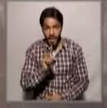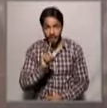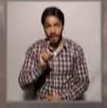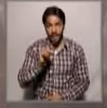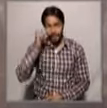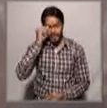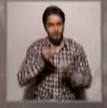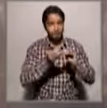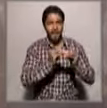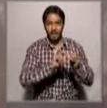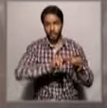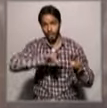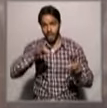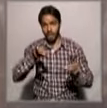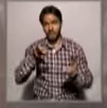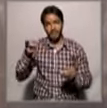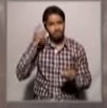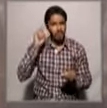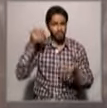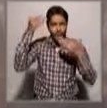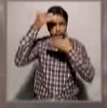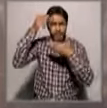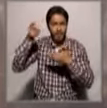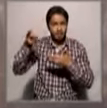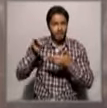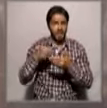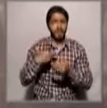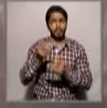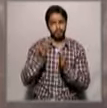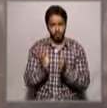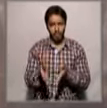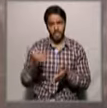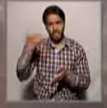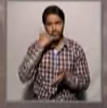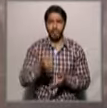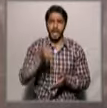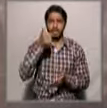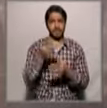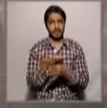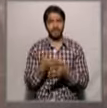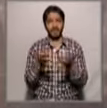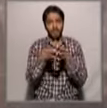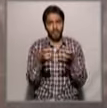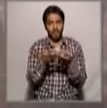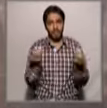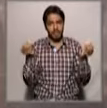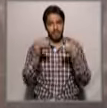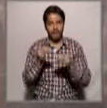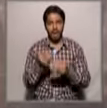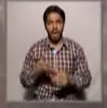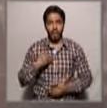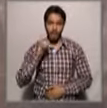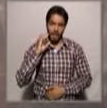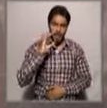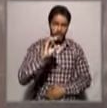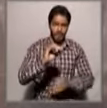معنى آخر، ربما عندهم معنى لا أعرفه، فتعاودنا مرة ثانية بالاتصال وتوضح أكثر حول هذه المعاملة،